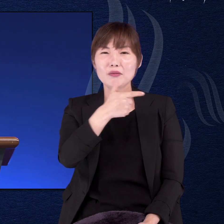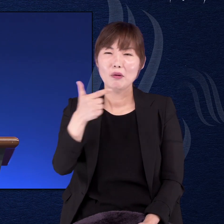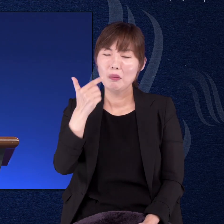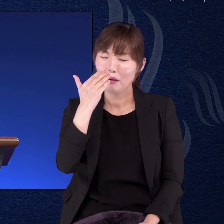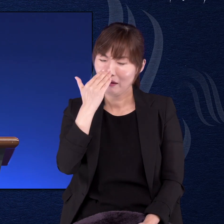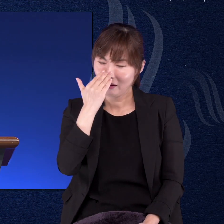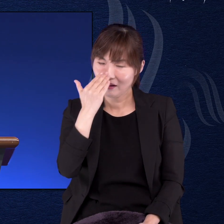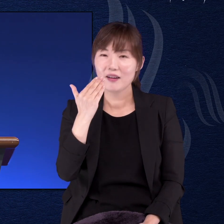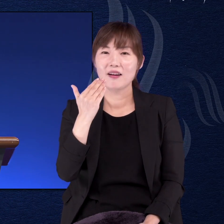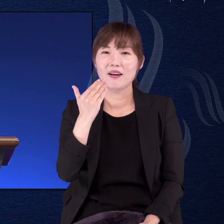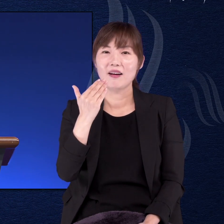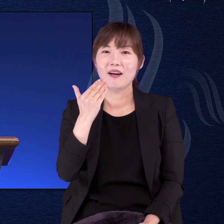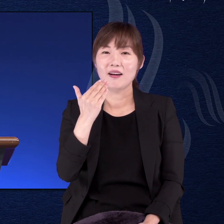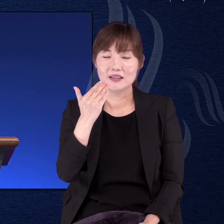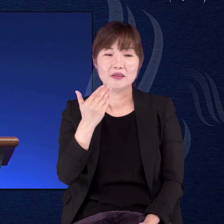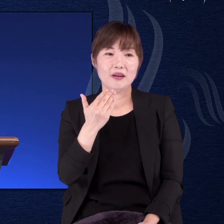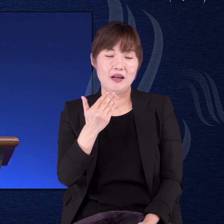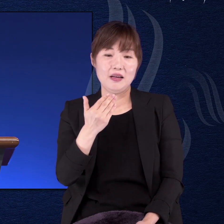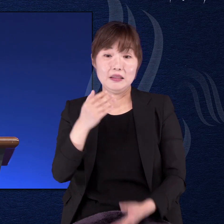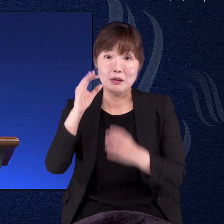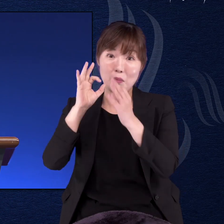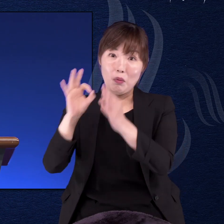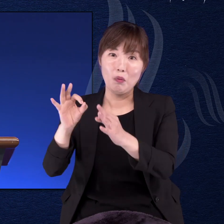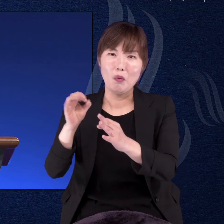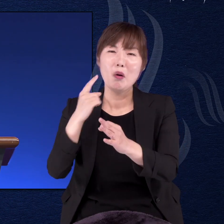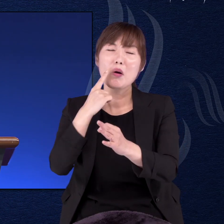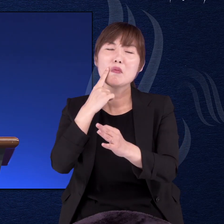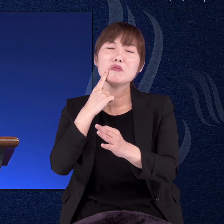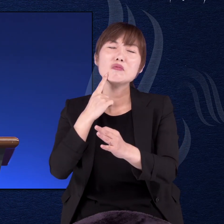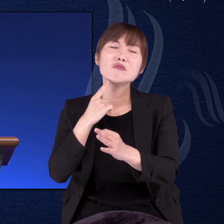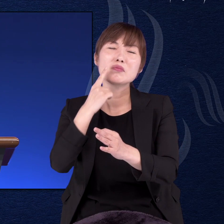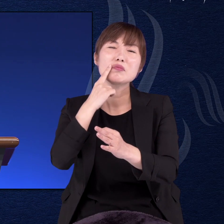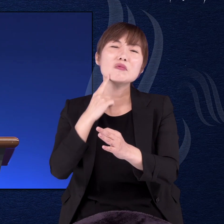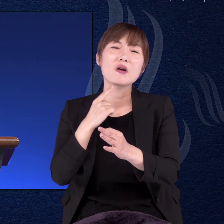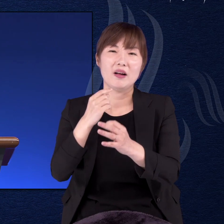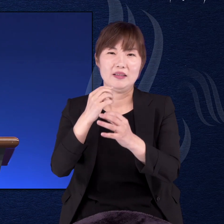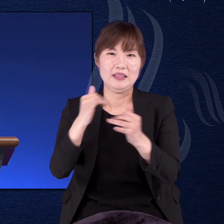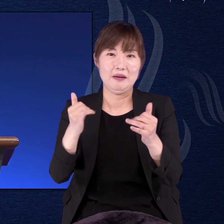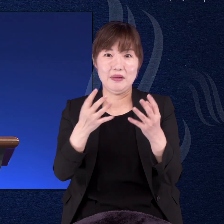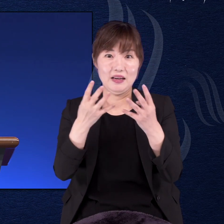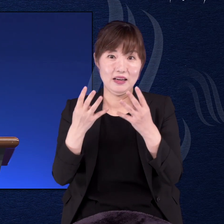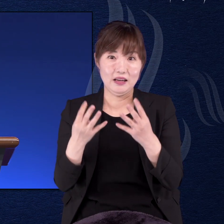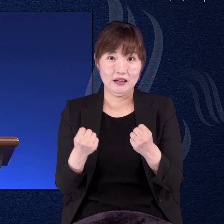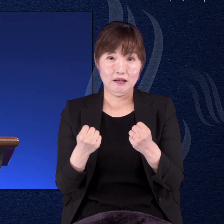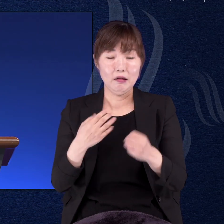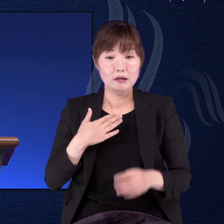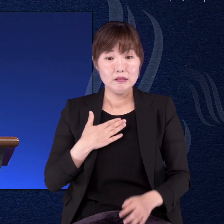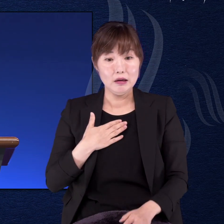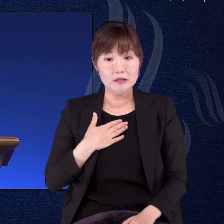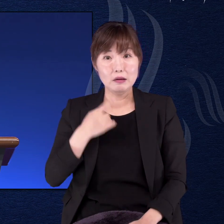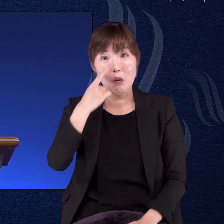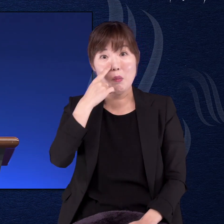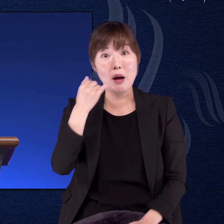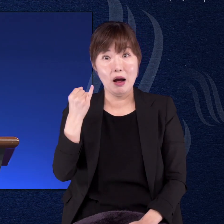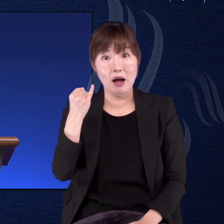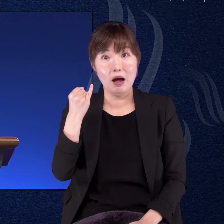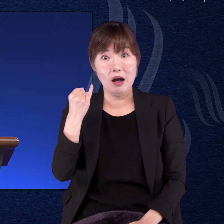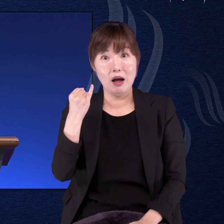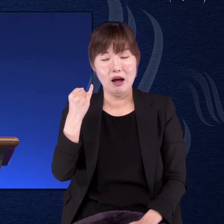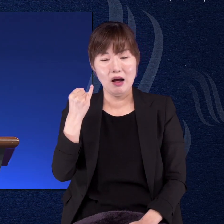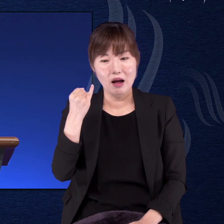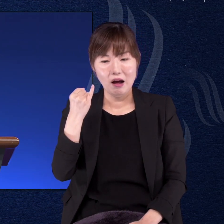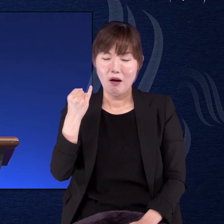그리고 막 부러워들도 하시는데, 그런데 저는 엄마잖아요. 부모잖아요. 한창 막 못 미치게 느껴질